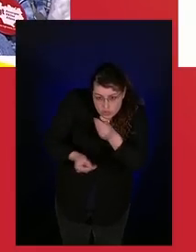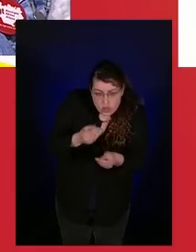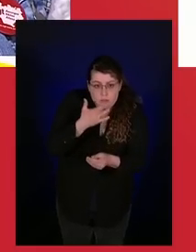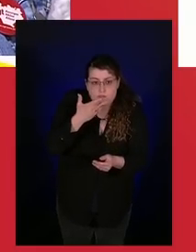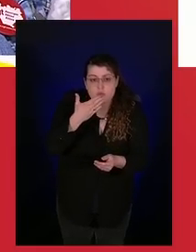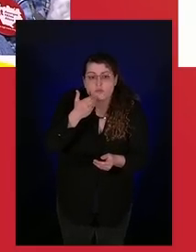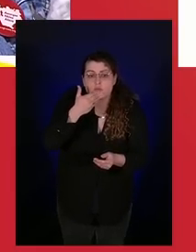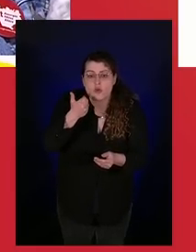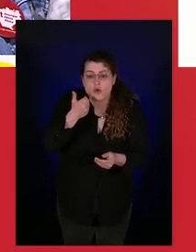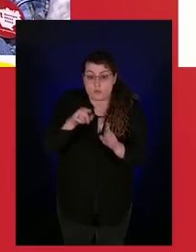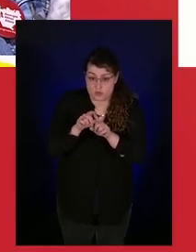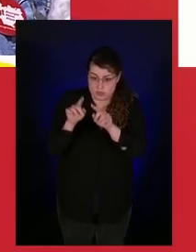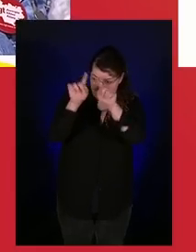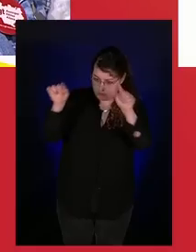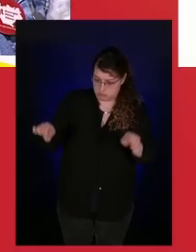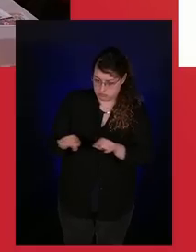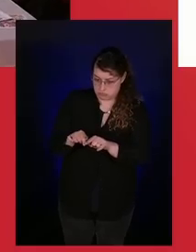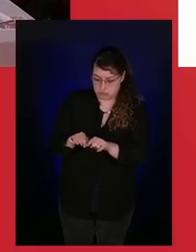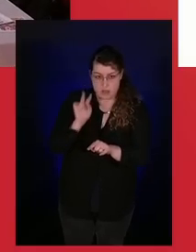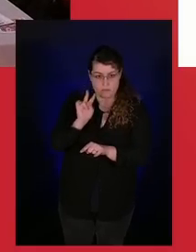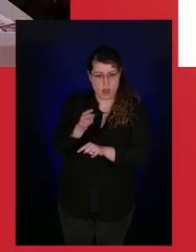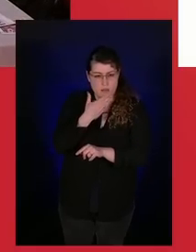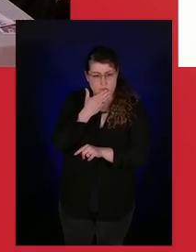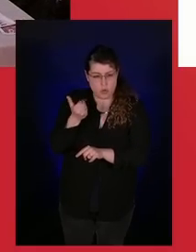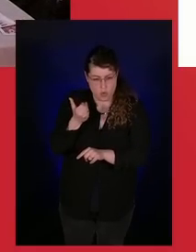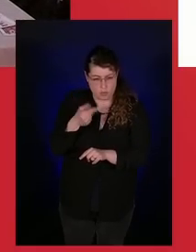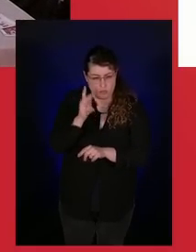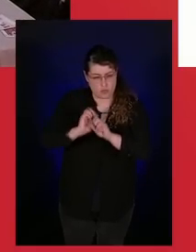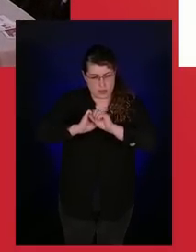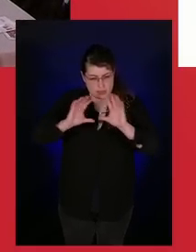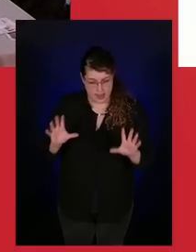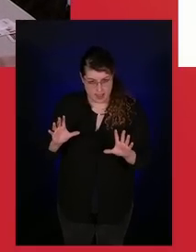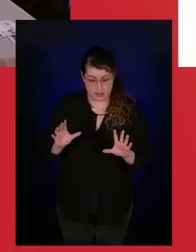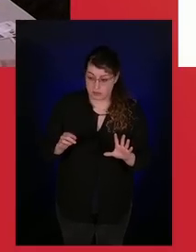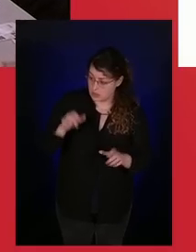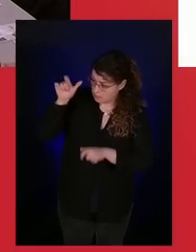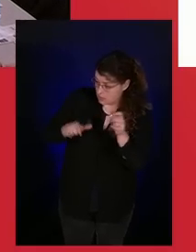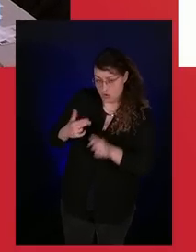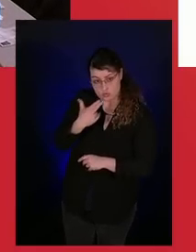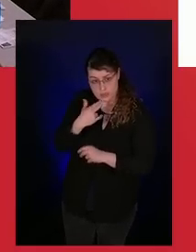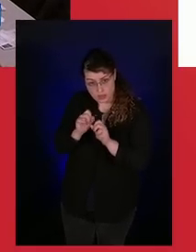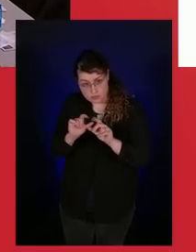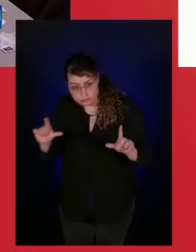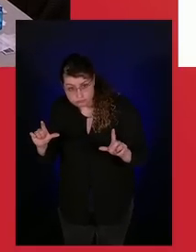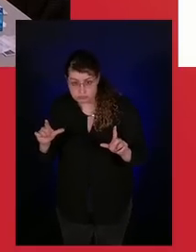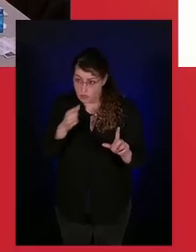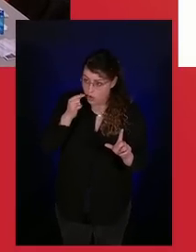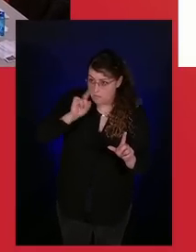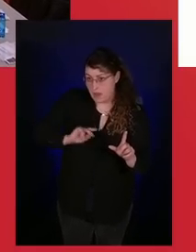des bordereaux. Des évolutions très bien perçues par les utilisatrices et les